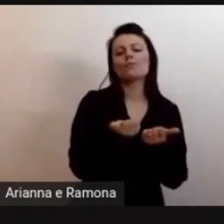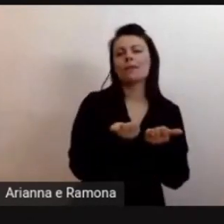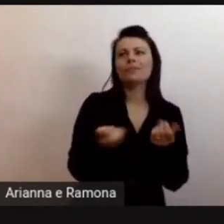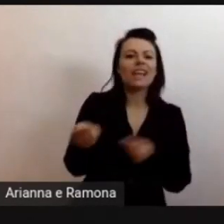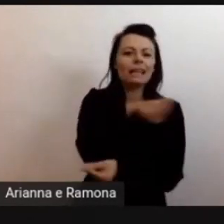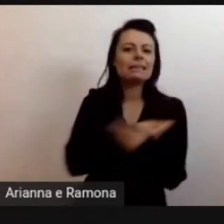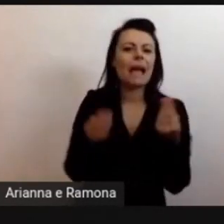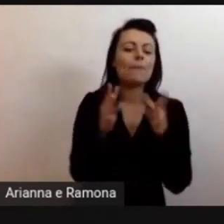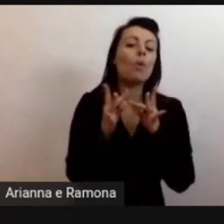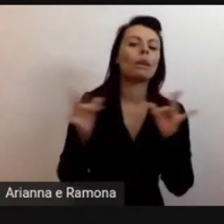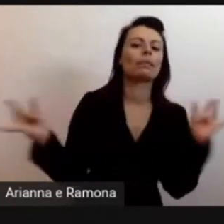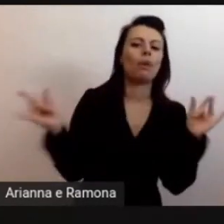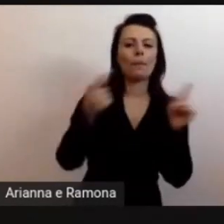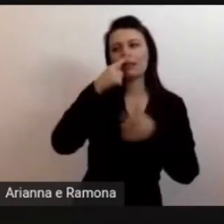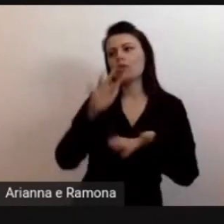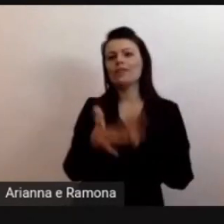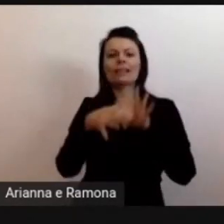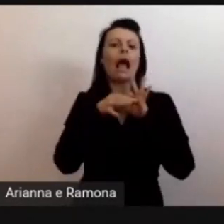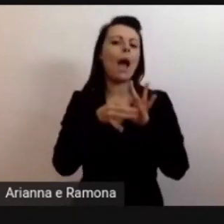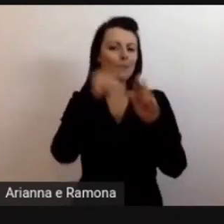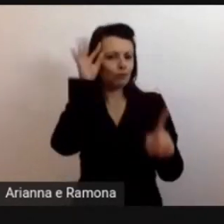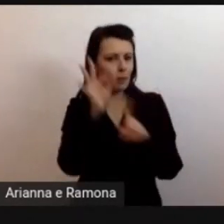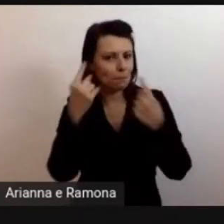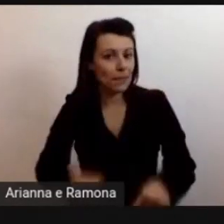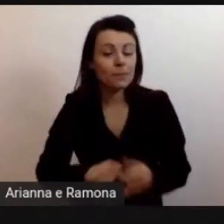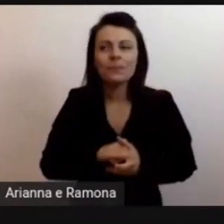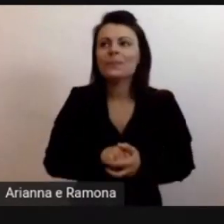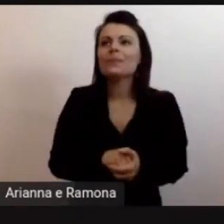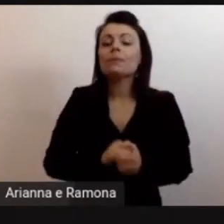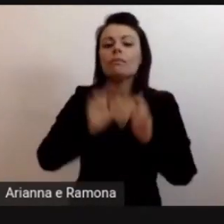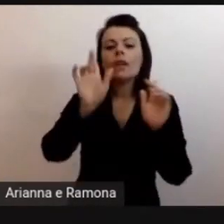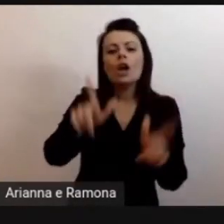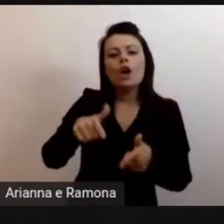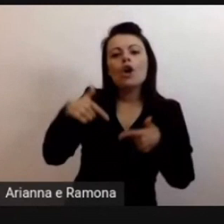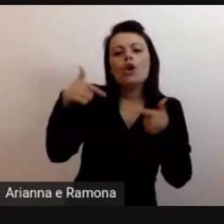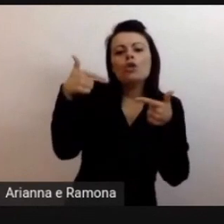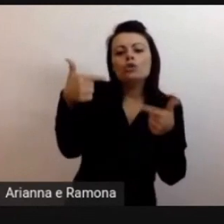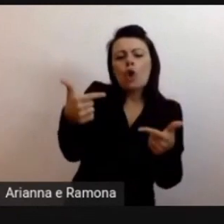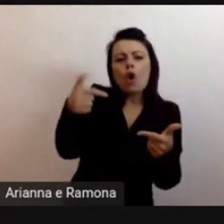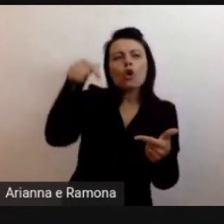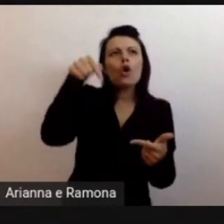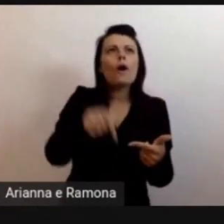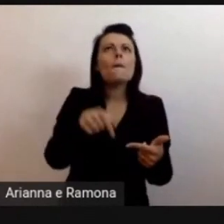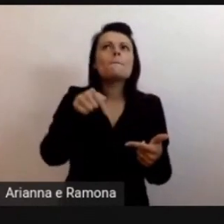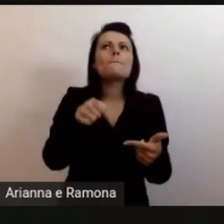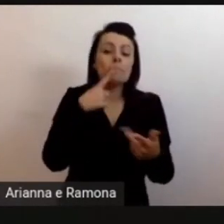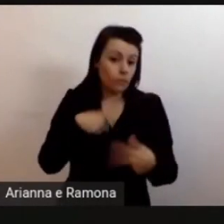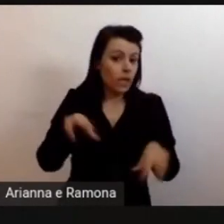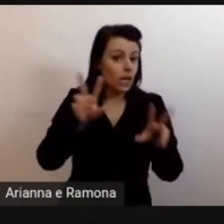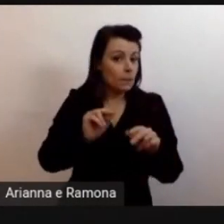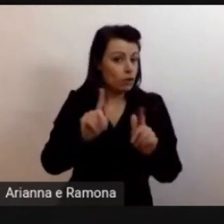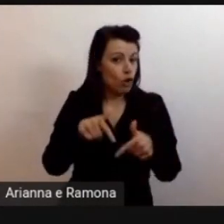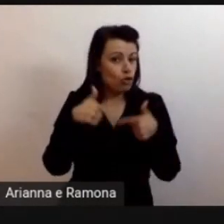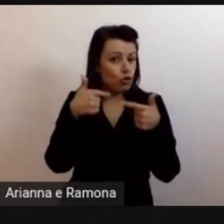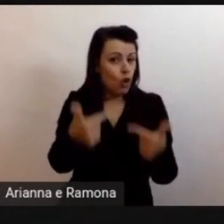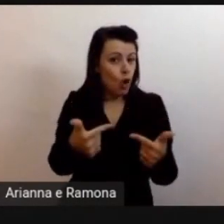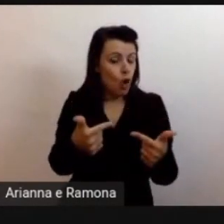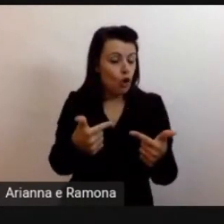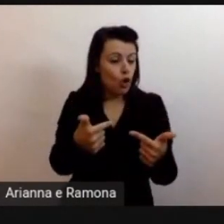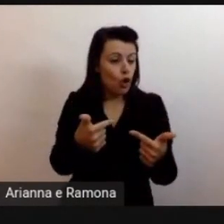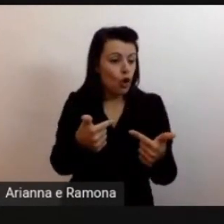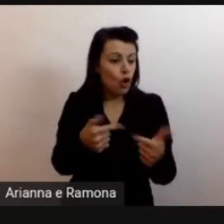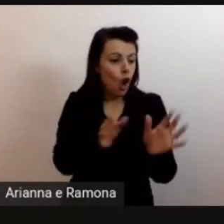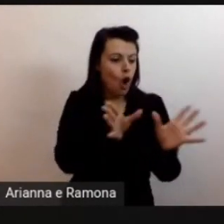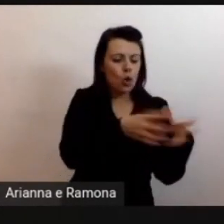il dono e ripeto l'unica m è uno scambio fra gruppi